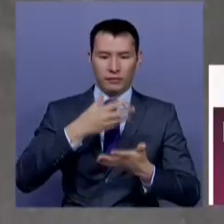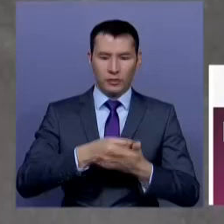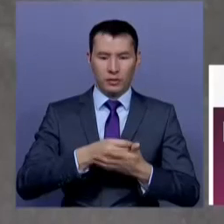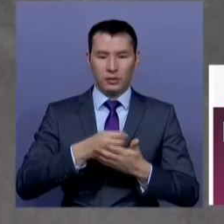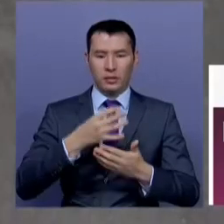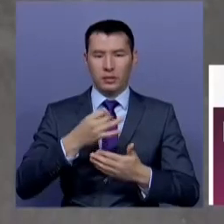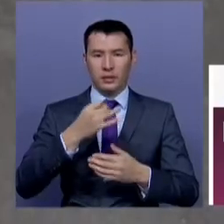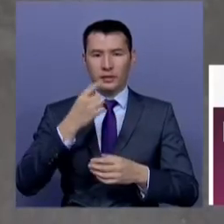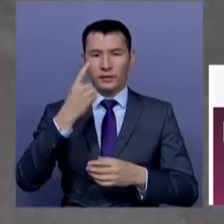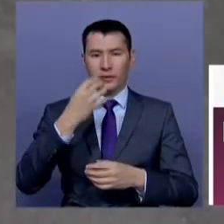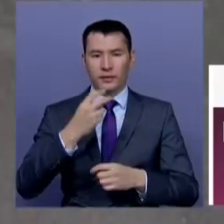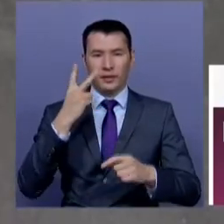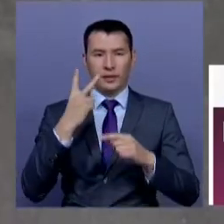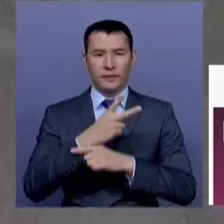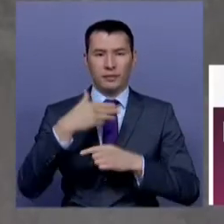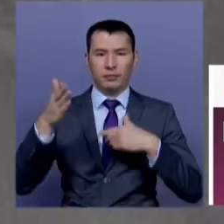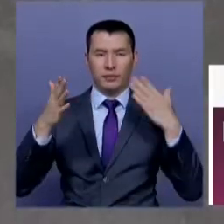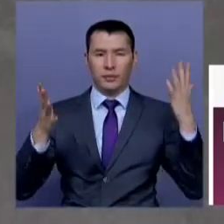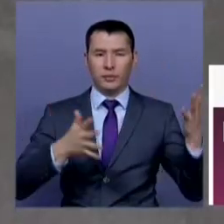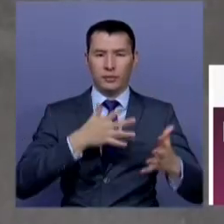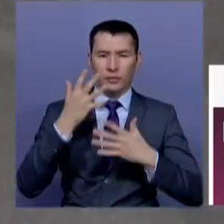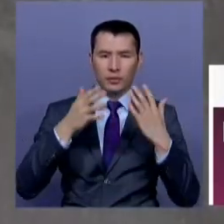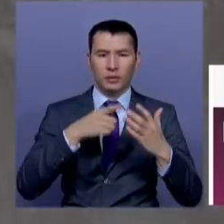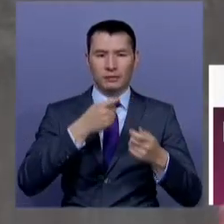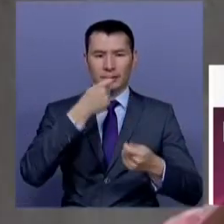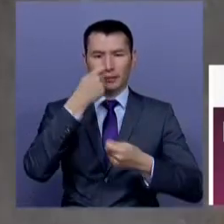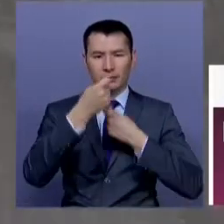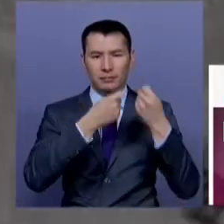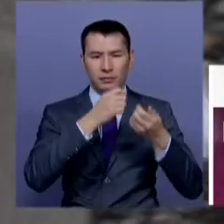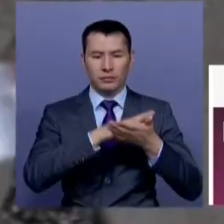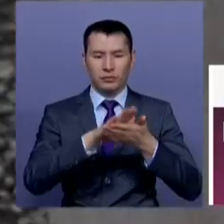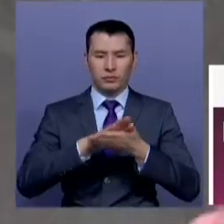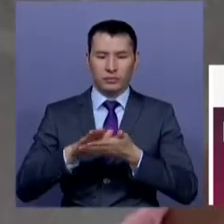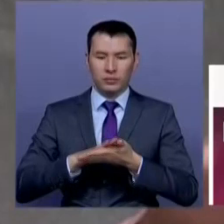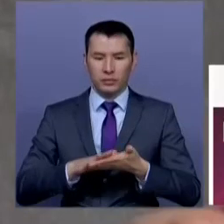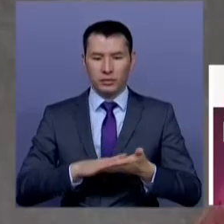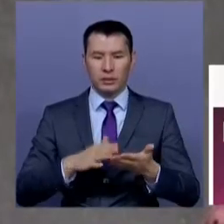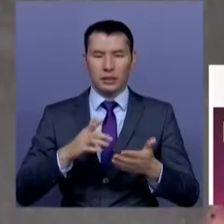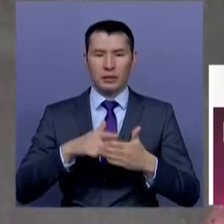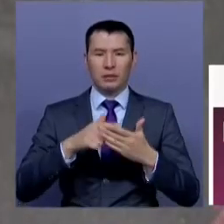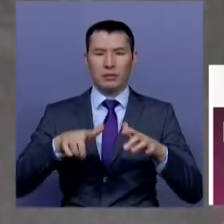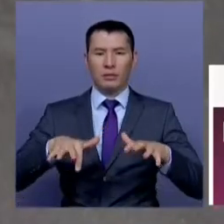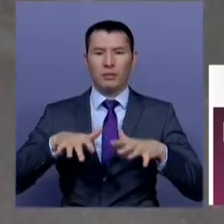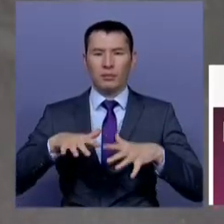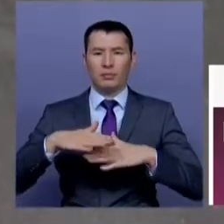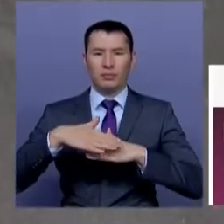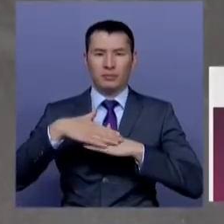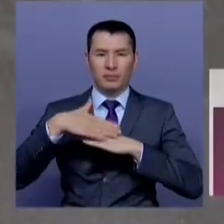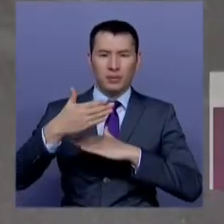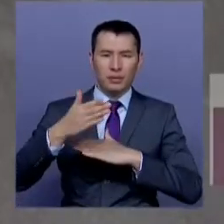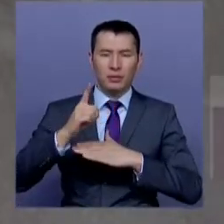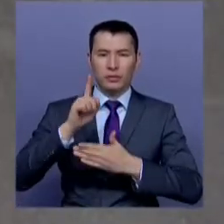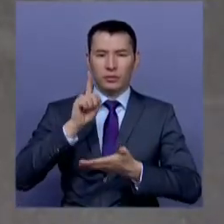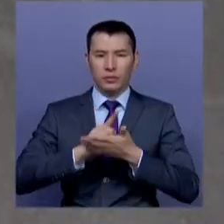дважды проветриваться. Эта комната должна тщательно, поверхности, если у него есть ноутбук, есть какие-то другие предметы, они